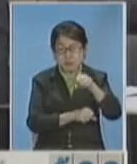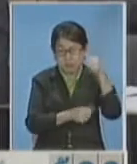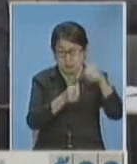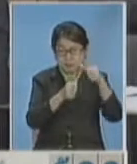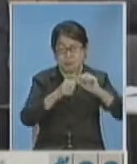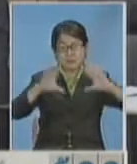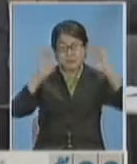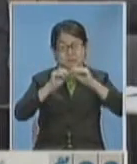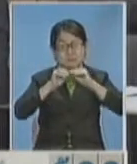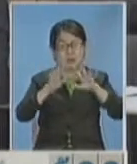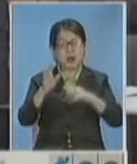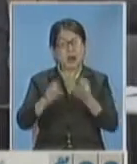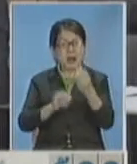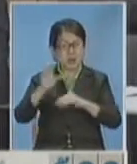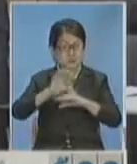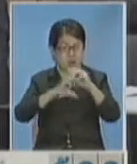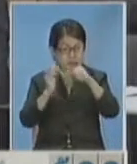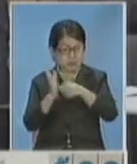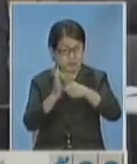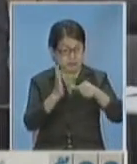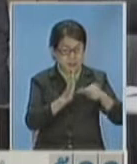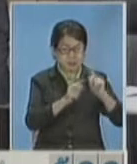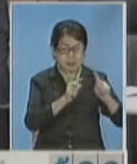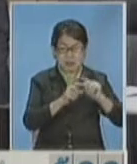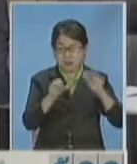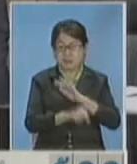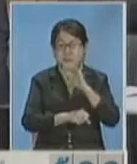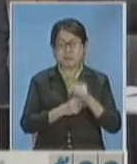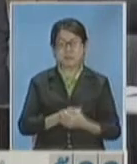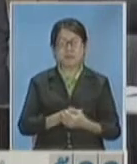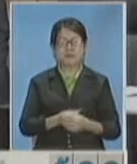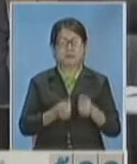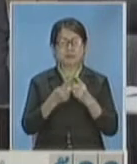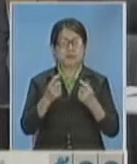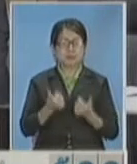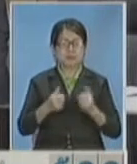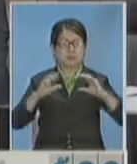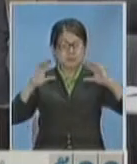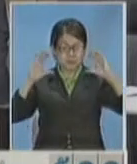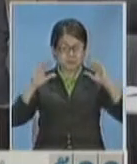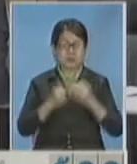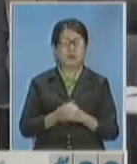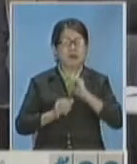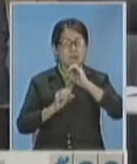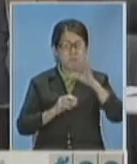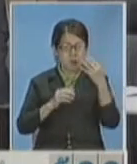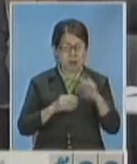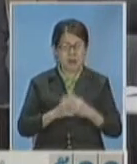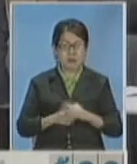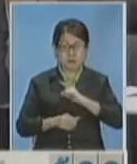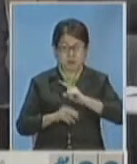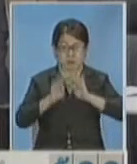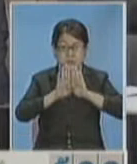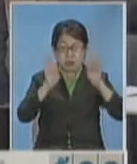โยบายโครงการจำนำข้าวทุกเมล็ดนะคะหรือว่าทุกเม็ดแต่ขณะนี้เนี่ยรัฐบาลก็มีสัญญาณบอกออกมาเองว่